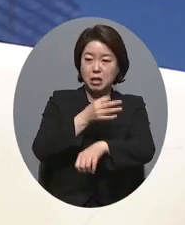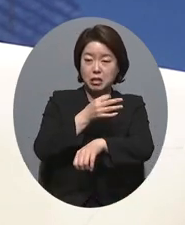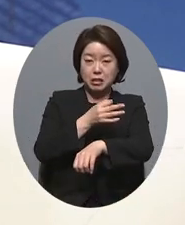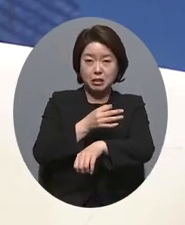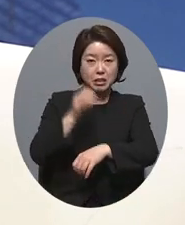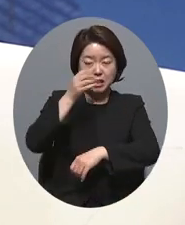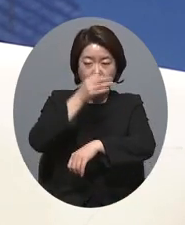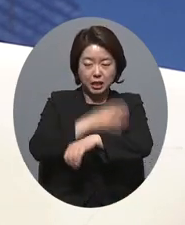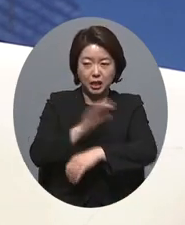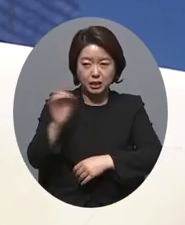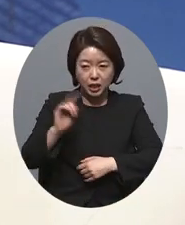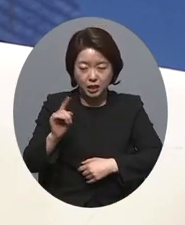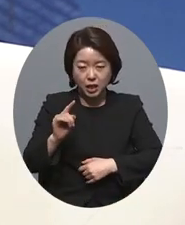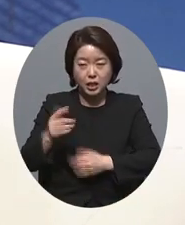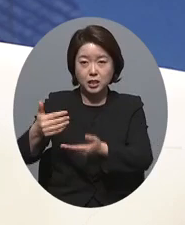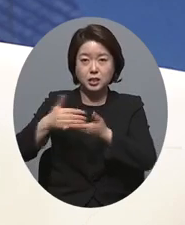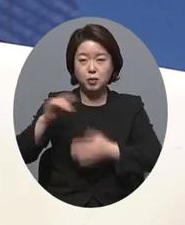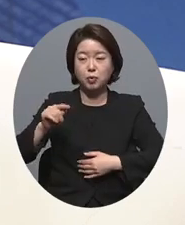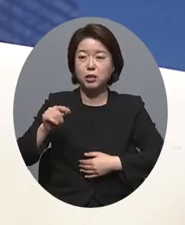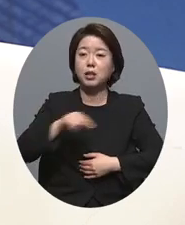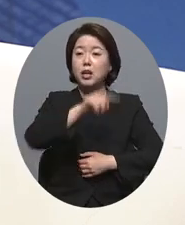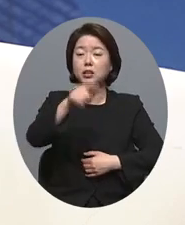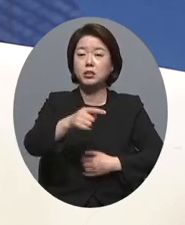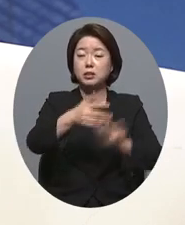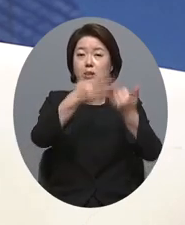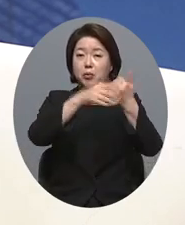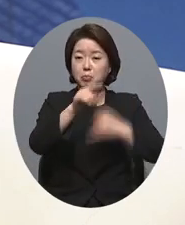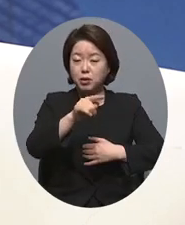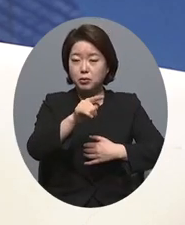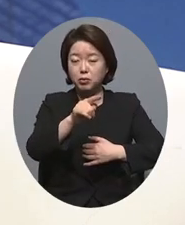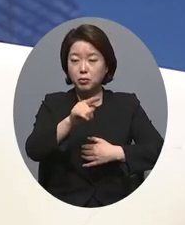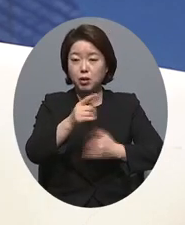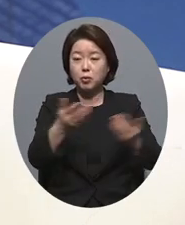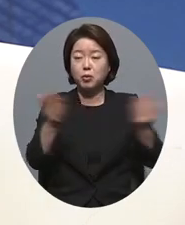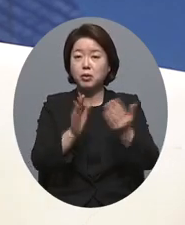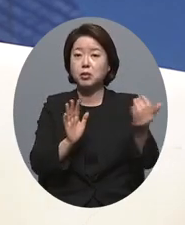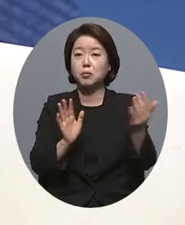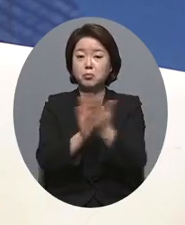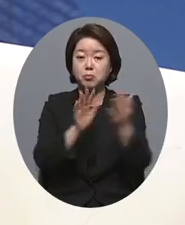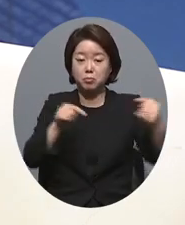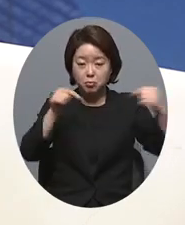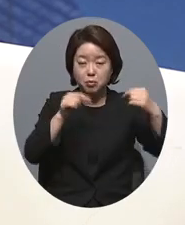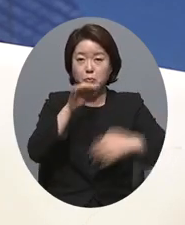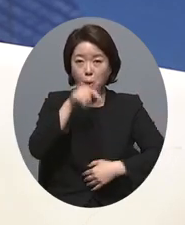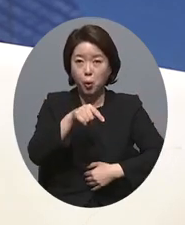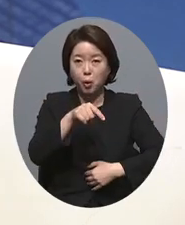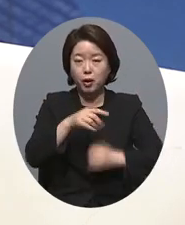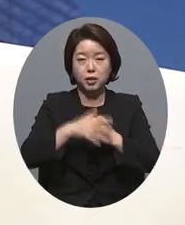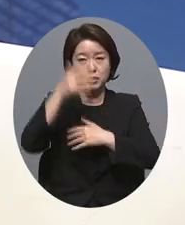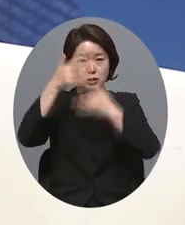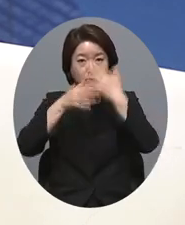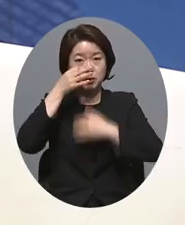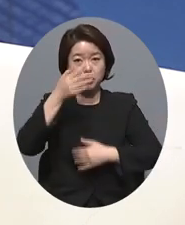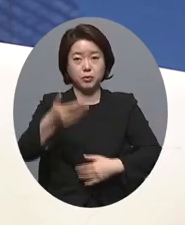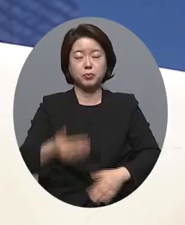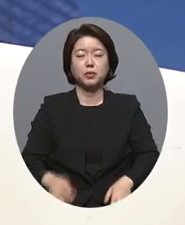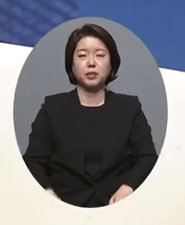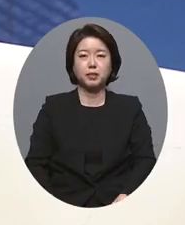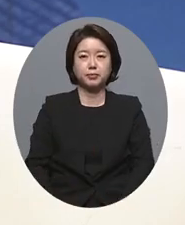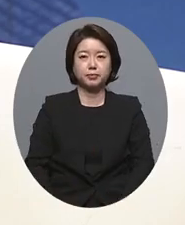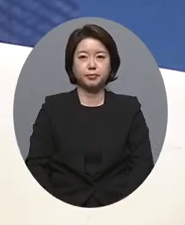언론과 협업했다라고 얘기를 했습니다. 본인 스스로 인정을 했습니다. 그 모습도 영상으로 확인하겠습니다.